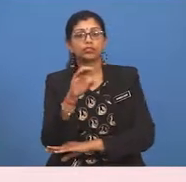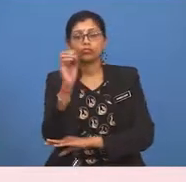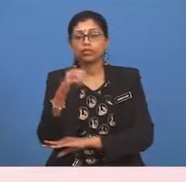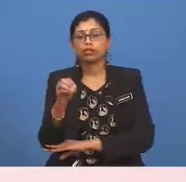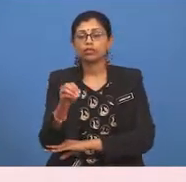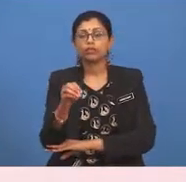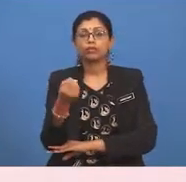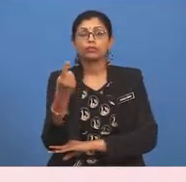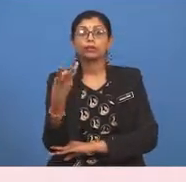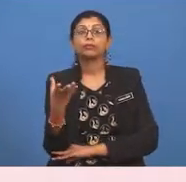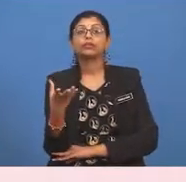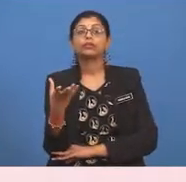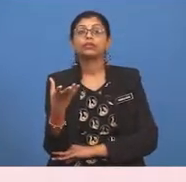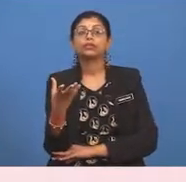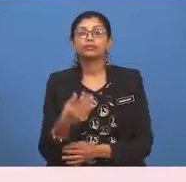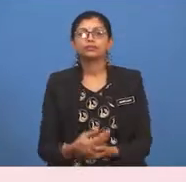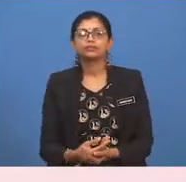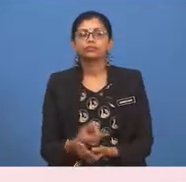1 darab 100% menghasilkan